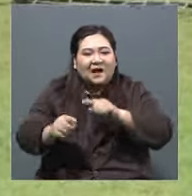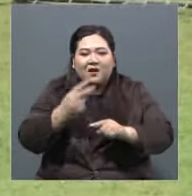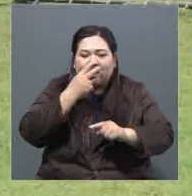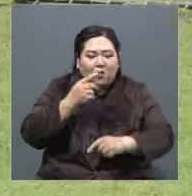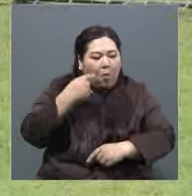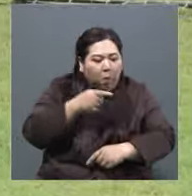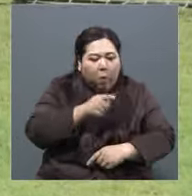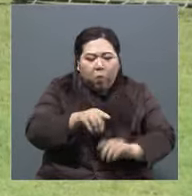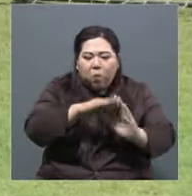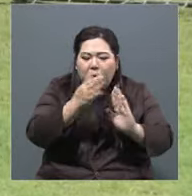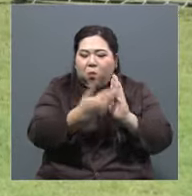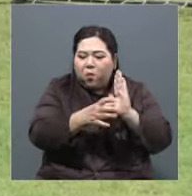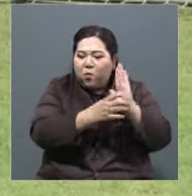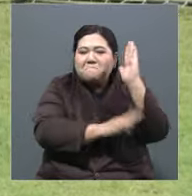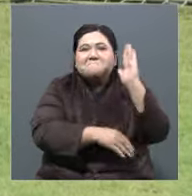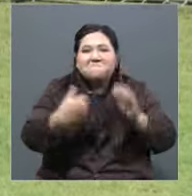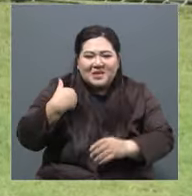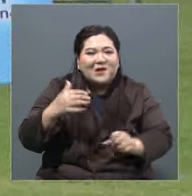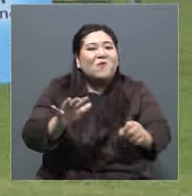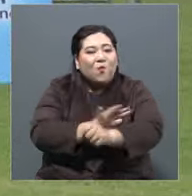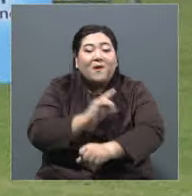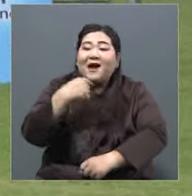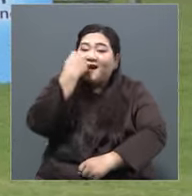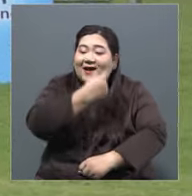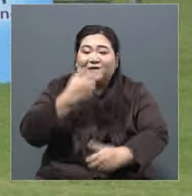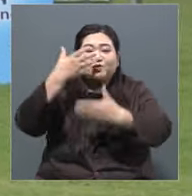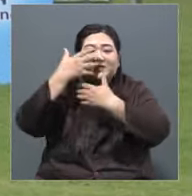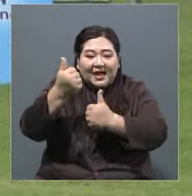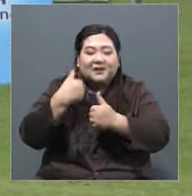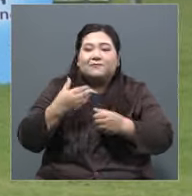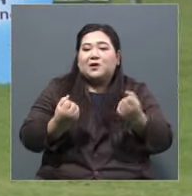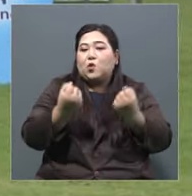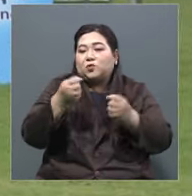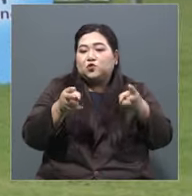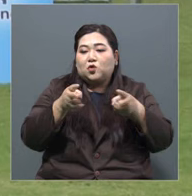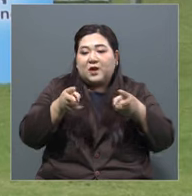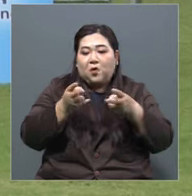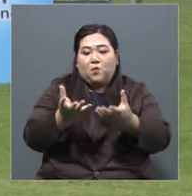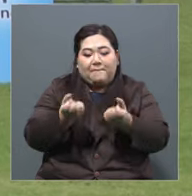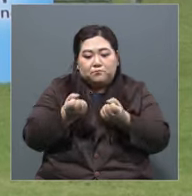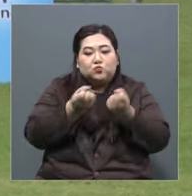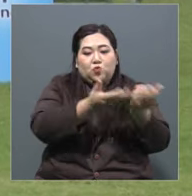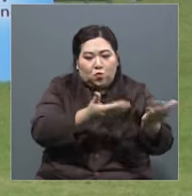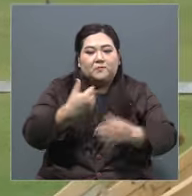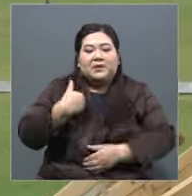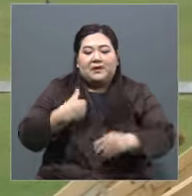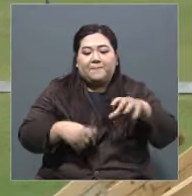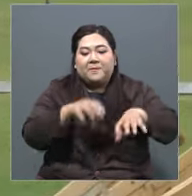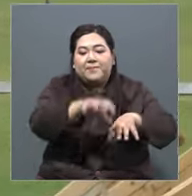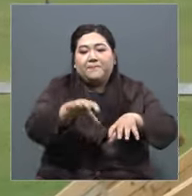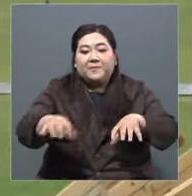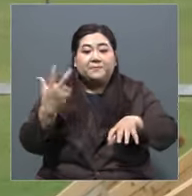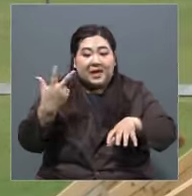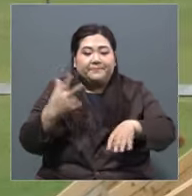ทุกๆภูมิภาคที่นี่นะคะใครที่สนใจไปร่วมงานเนี่ยเขามีรถ 2แถวบริการรับส่งด้วยจุดจอดจะมีอยู่ 3จุดหลักๆคือเมเจอร์